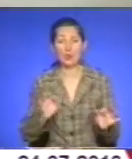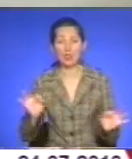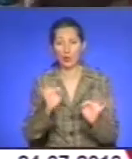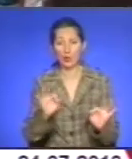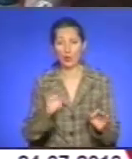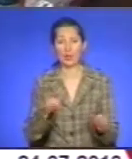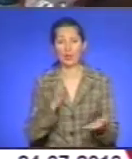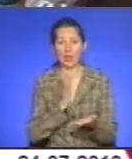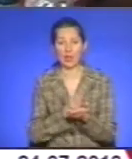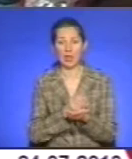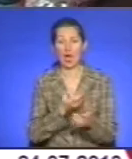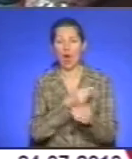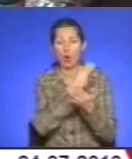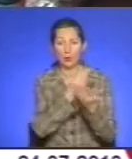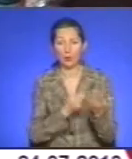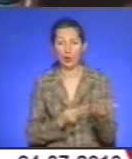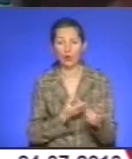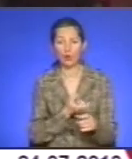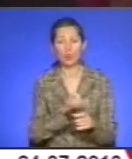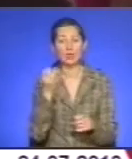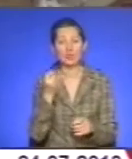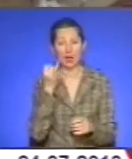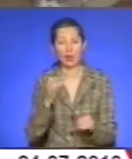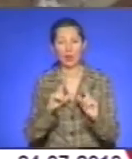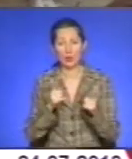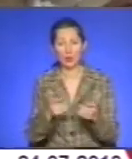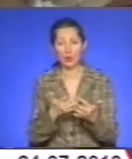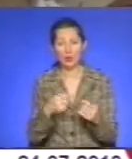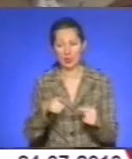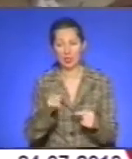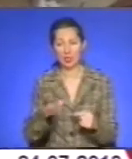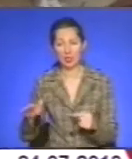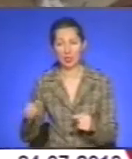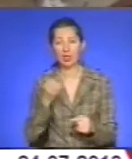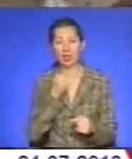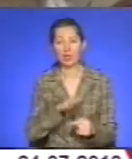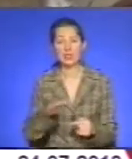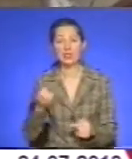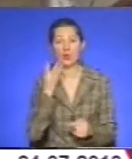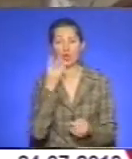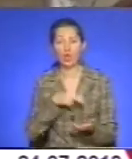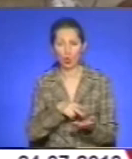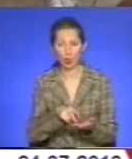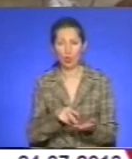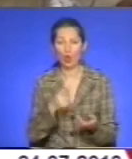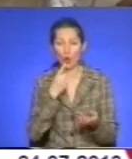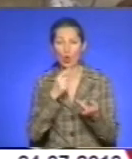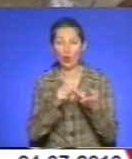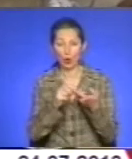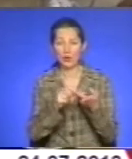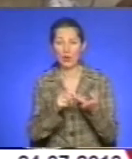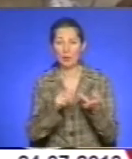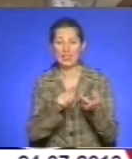цікавою. Погоджується з Юлею і решта пацієнтів. Діти, як йдуть здавати кров з пальця чи з вени,